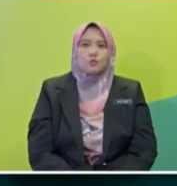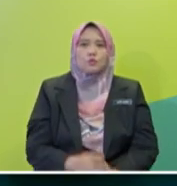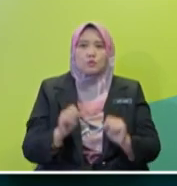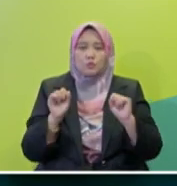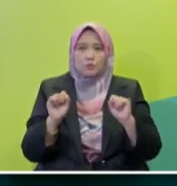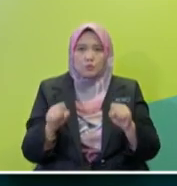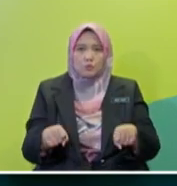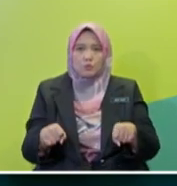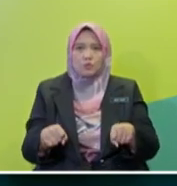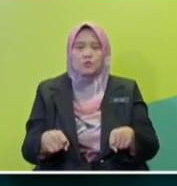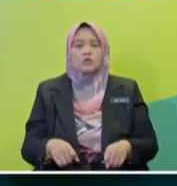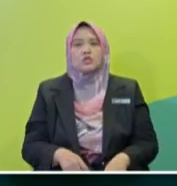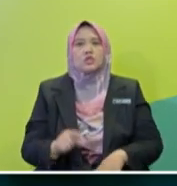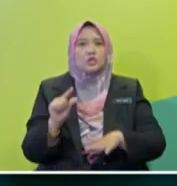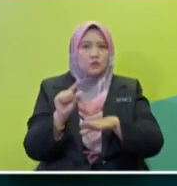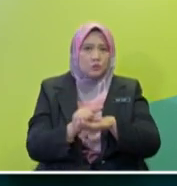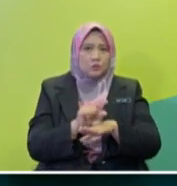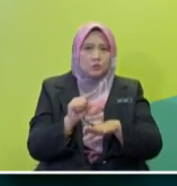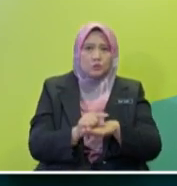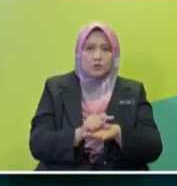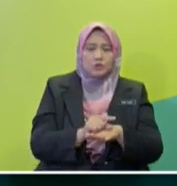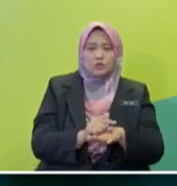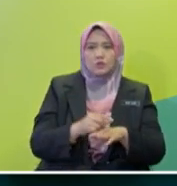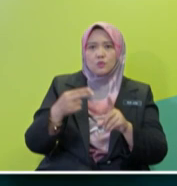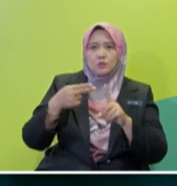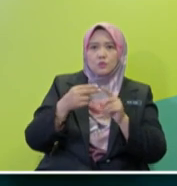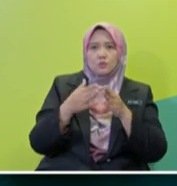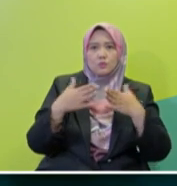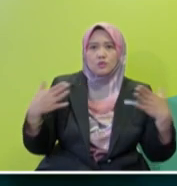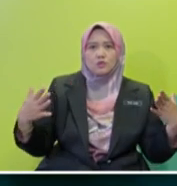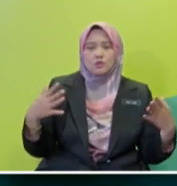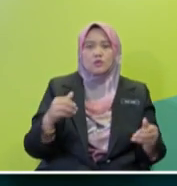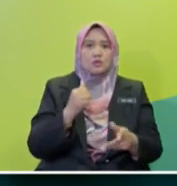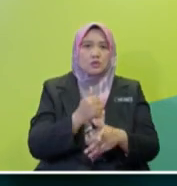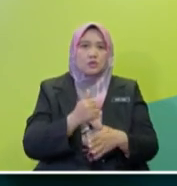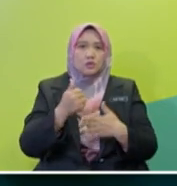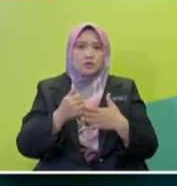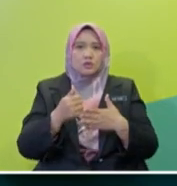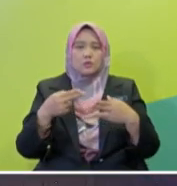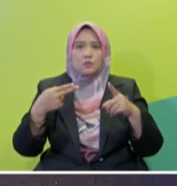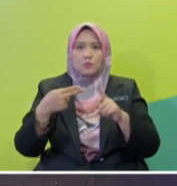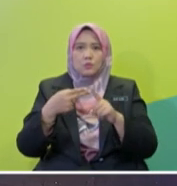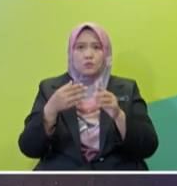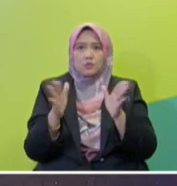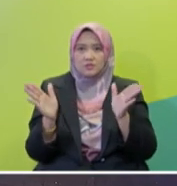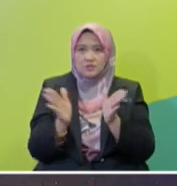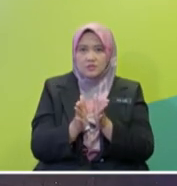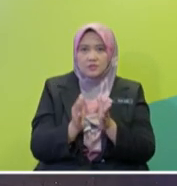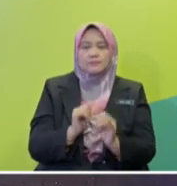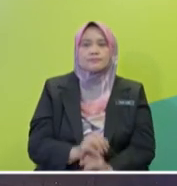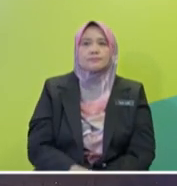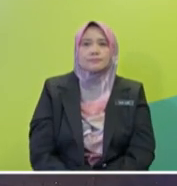mempunyai kesan sama dengan statek body huruf kecil Oke tepat sekali